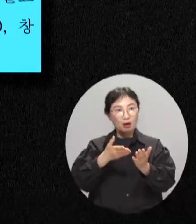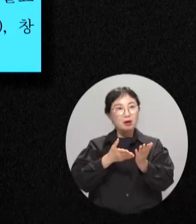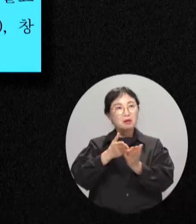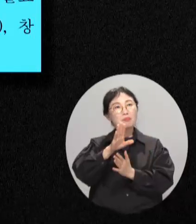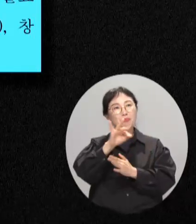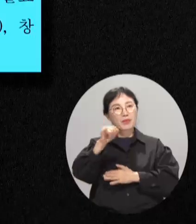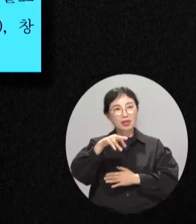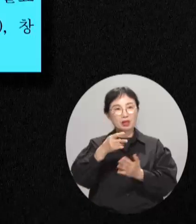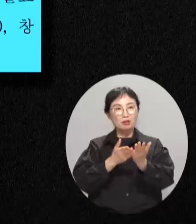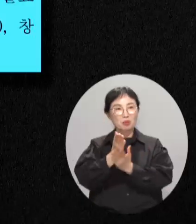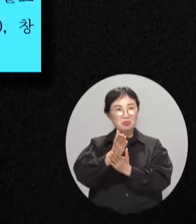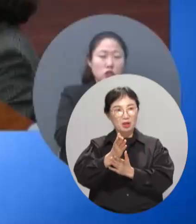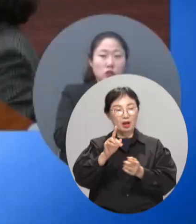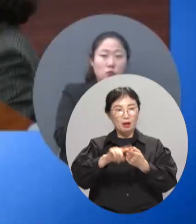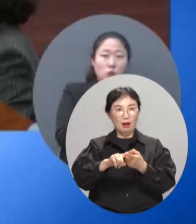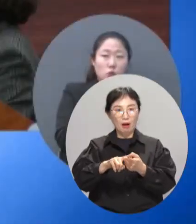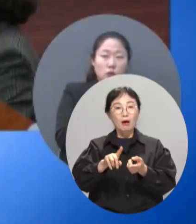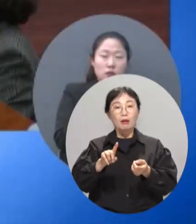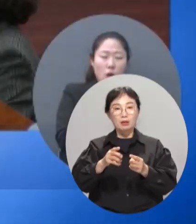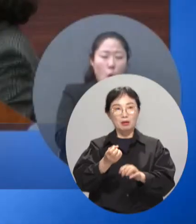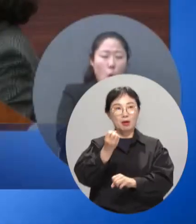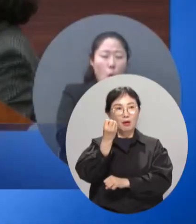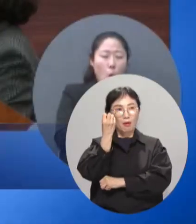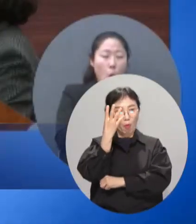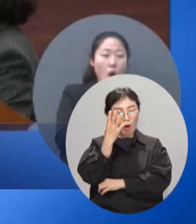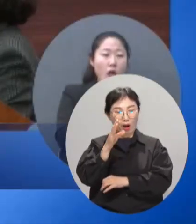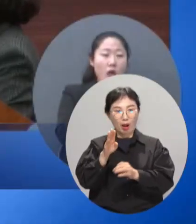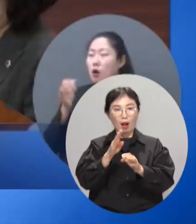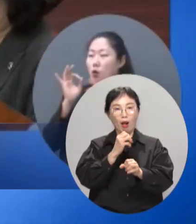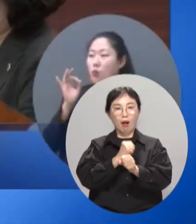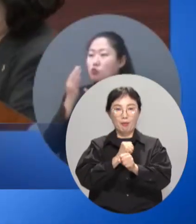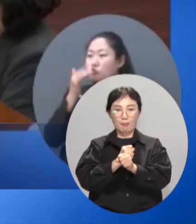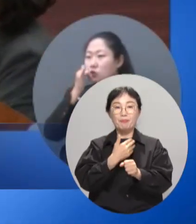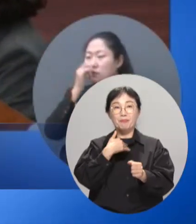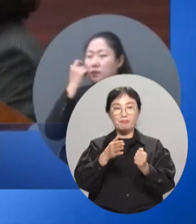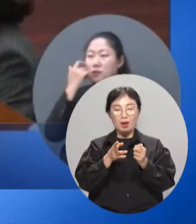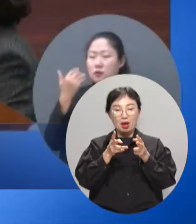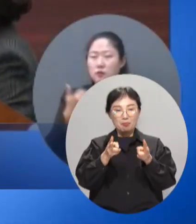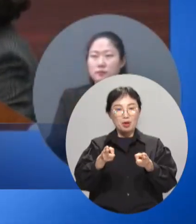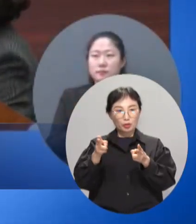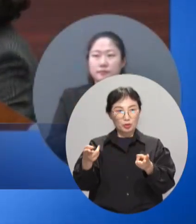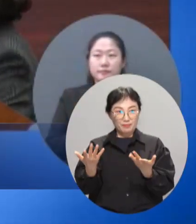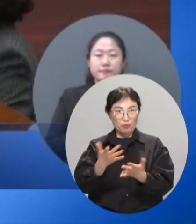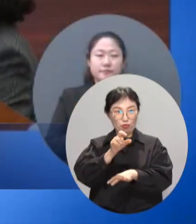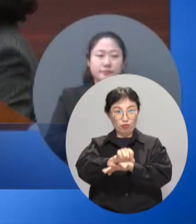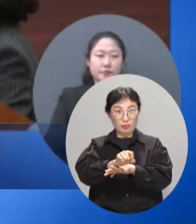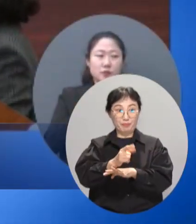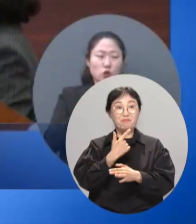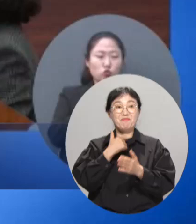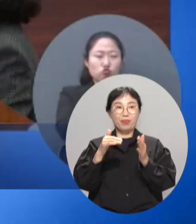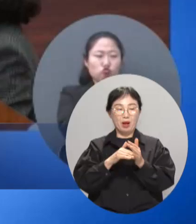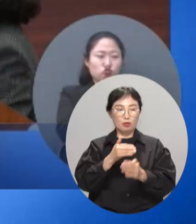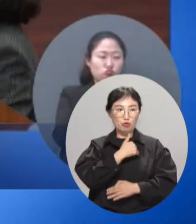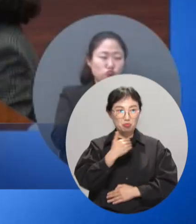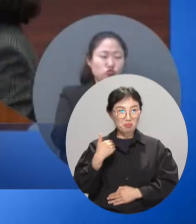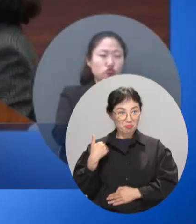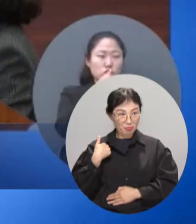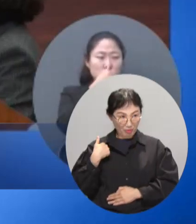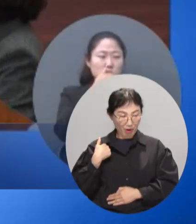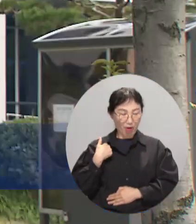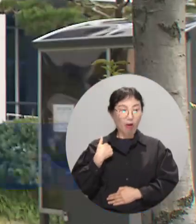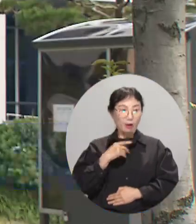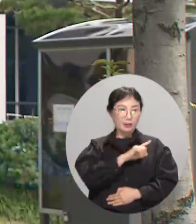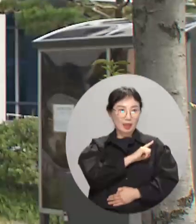길을 열어놓고 있었습니다. 굉장히 오랜 기간 편집국장을 하셨던데 저는 충분한 자격을 갖췄기 때문에